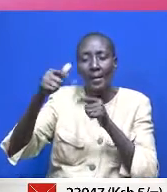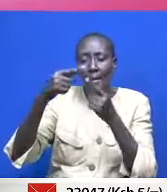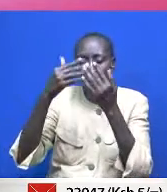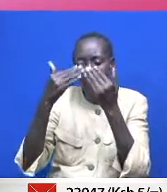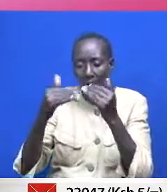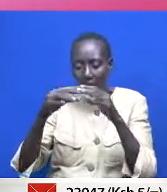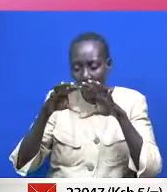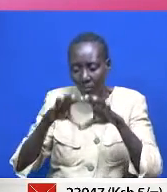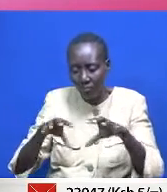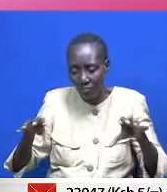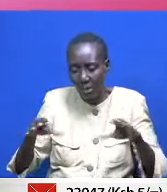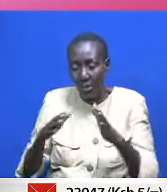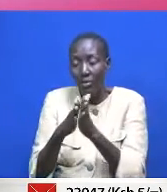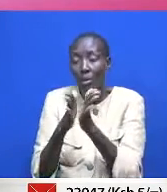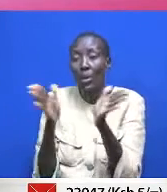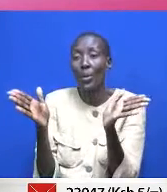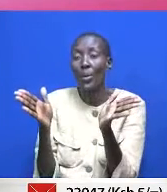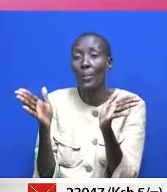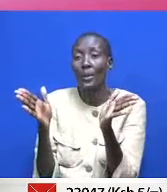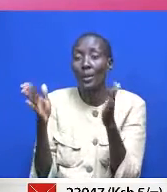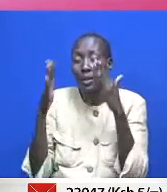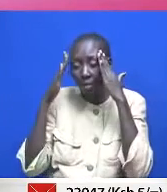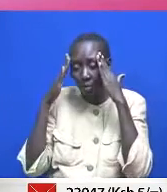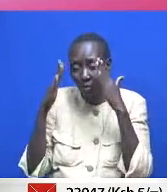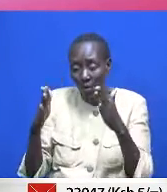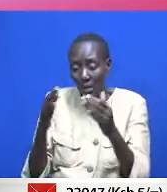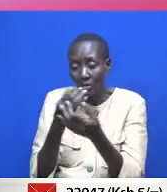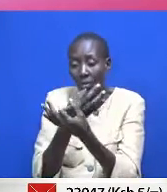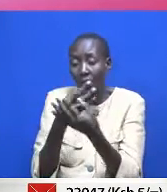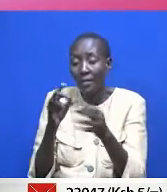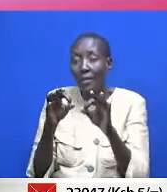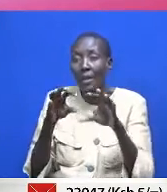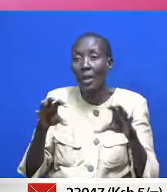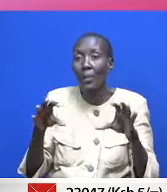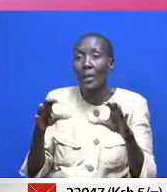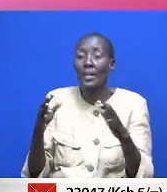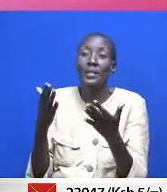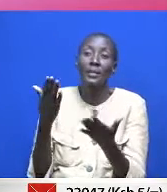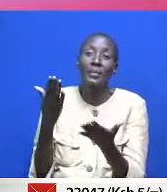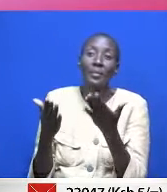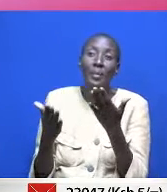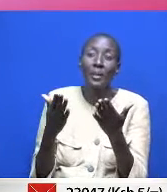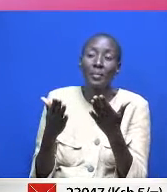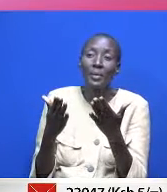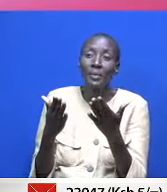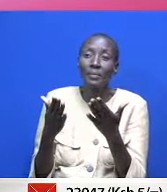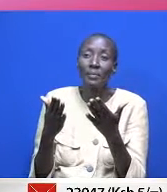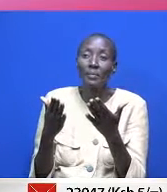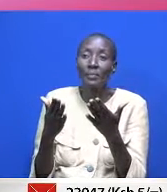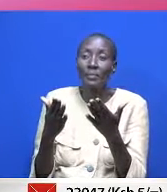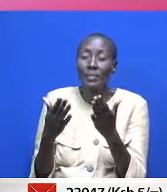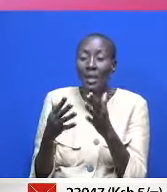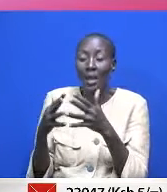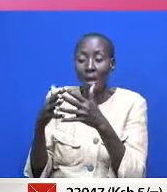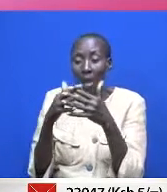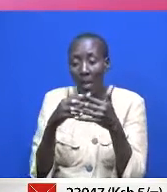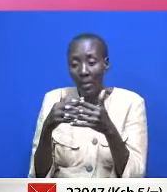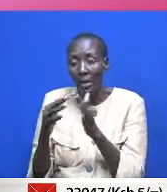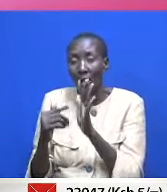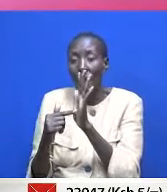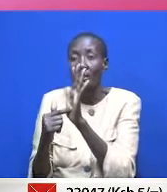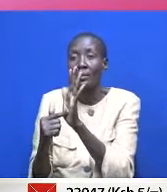inafunguliwa, ukiangalia mambo ya soko huru kule Amerika kwa example, kule